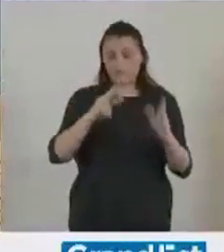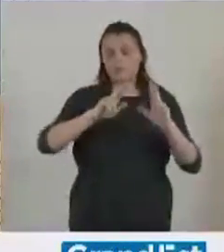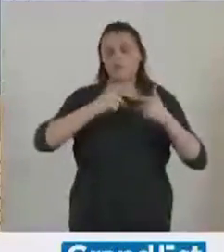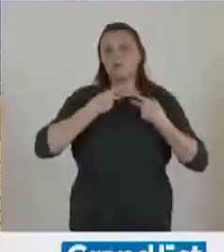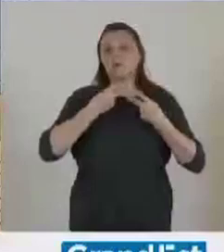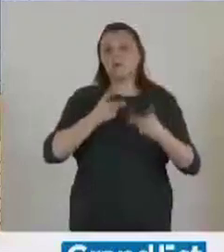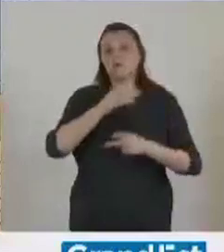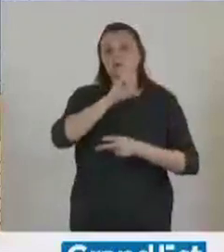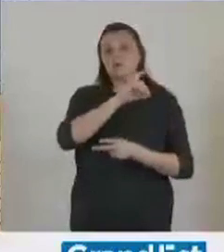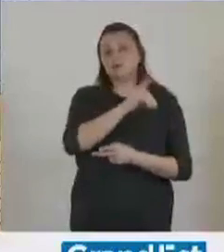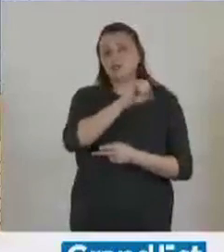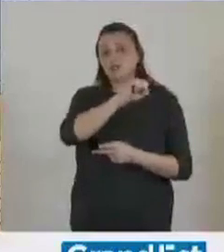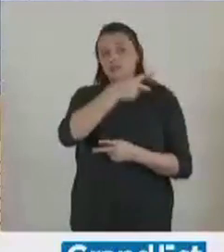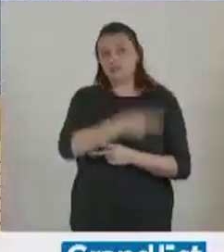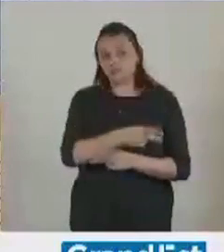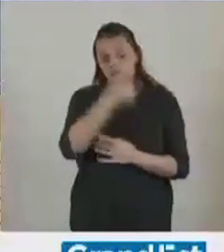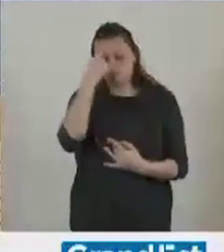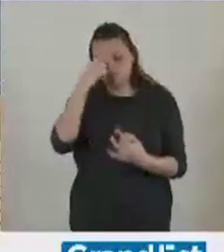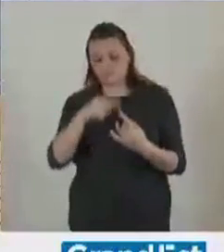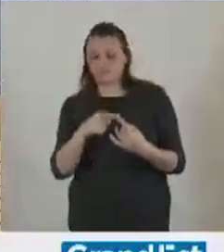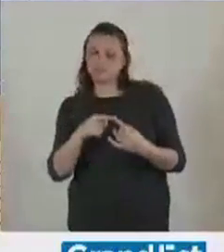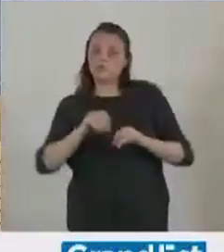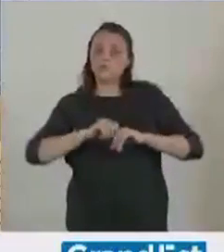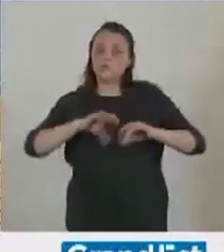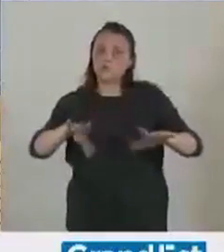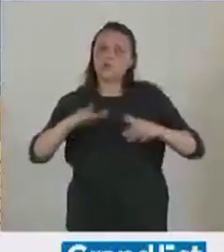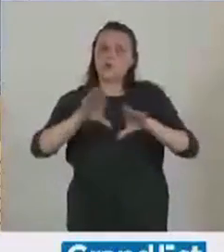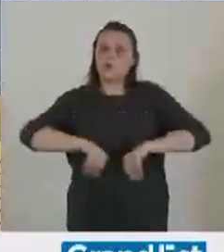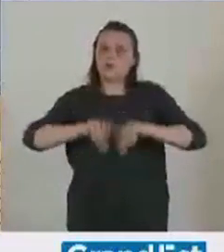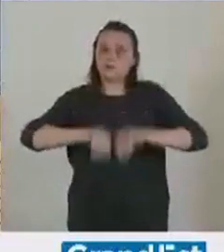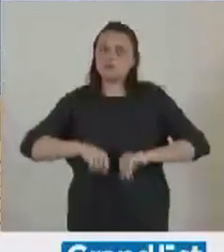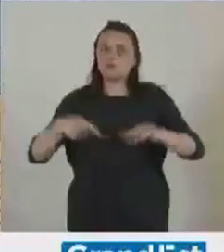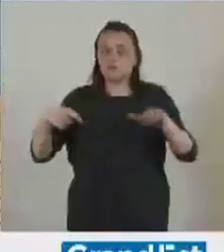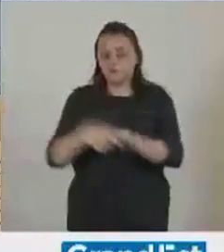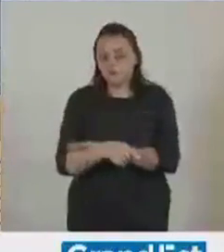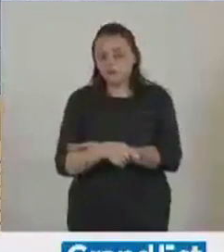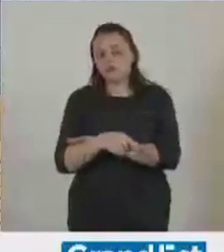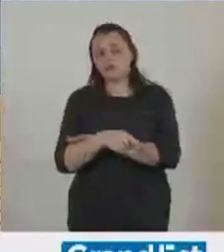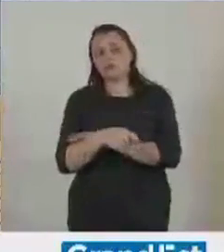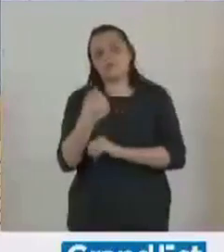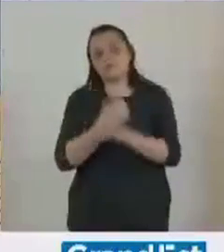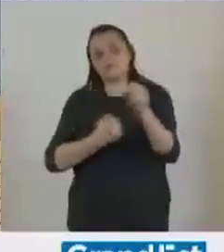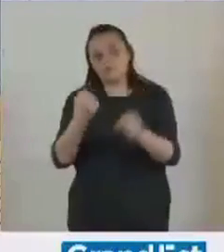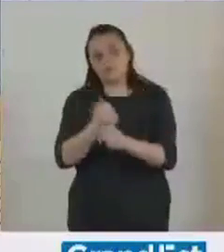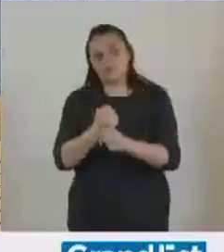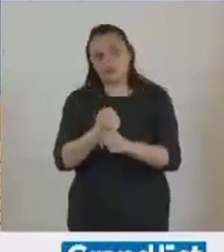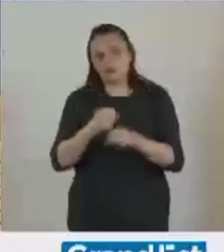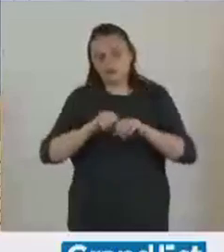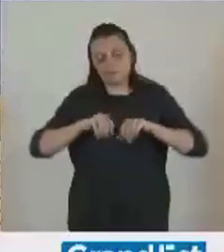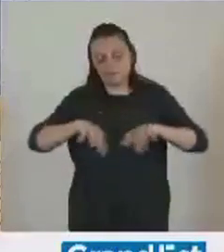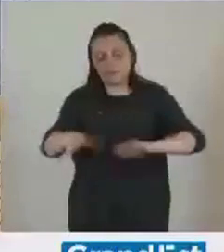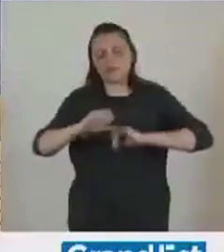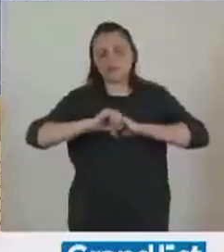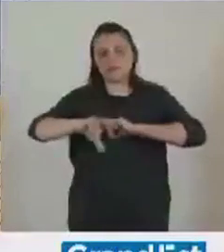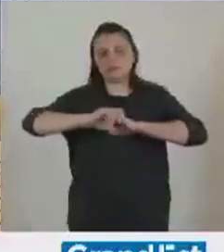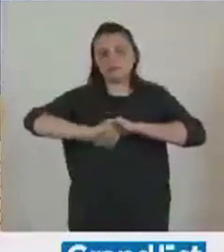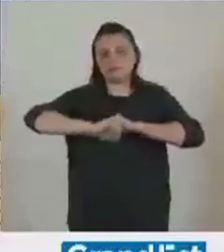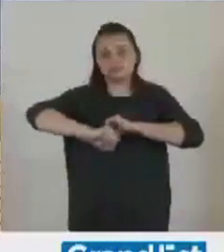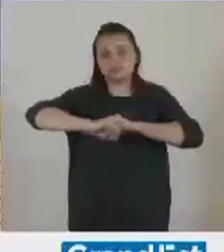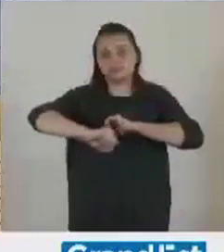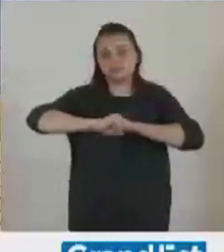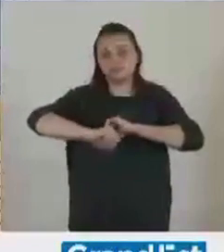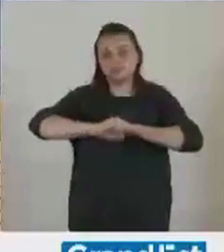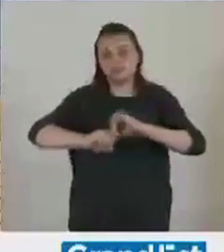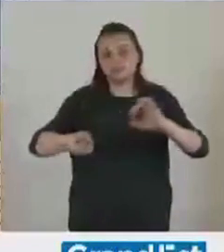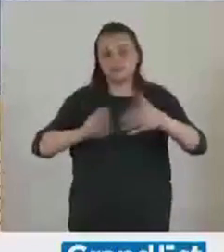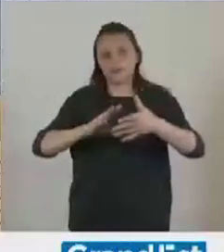le déploiement, l'exploitation et la commercialisation, ainsi que le financement d'un réseau très haut débit à l'échelle du Grand Est. Il s'agit,